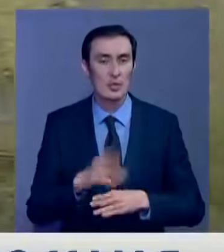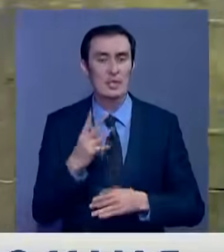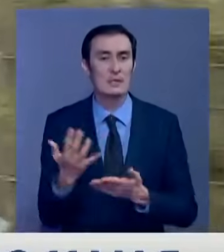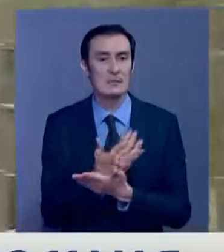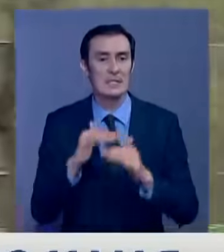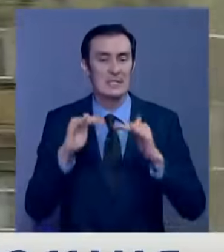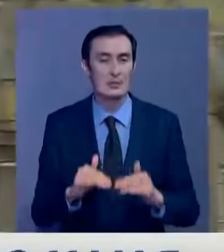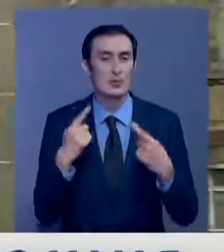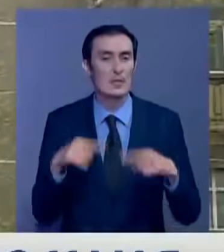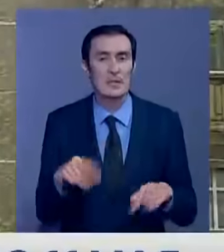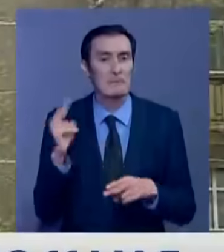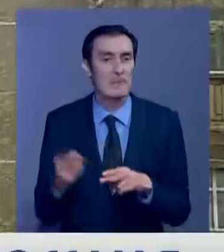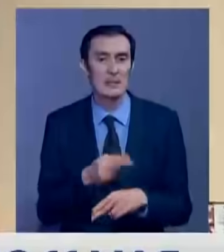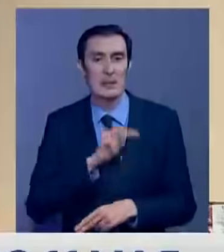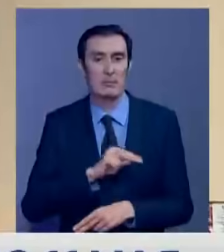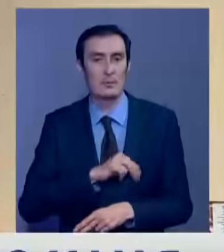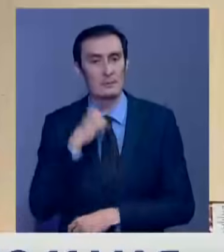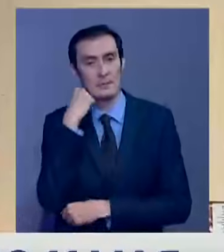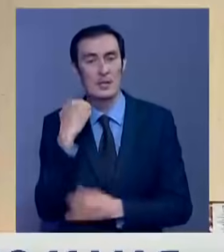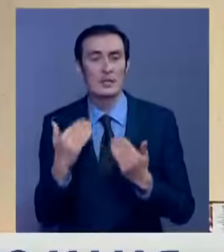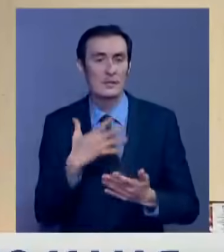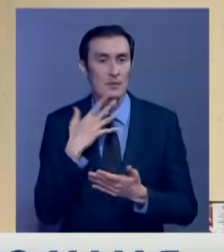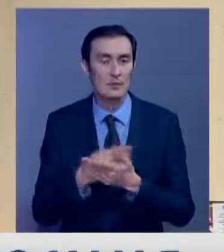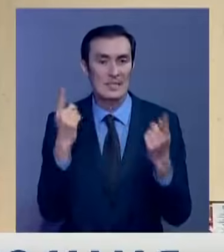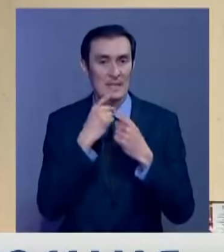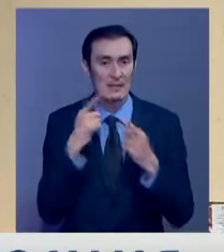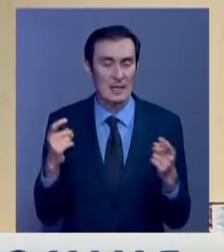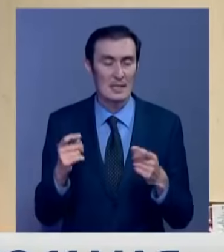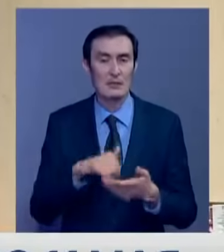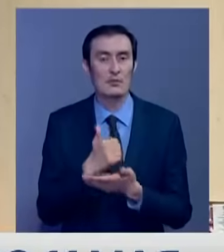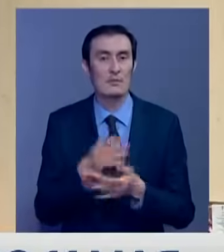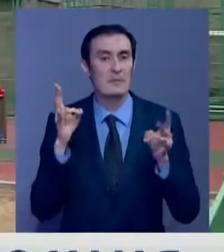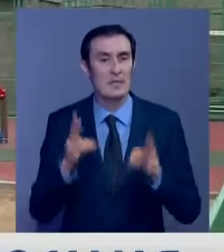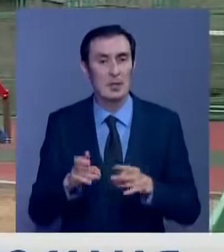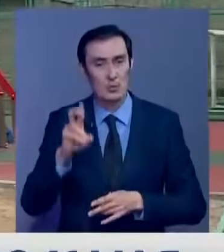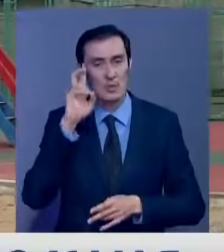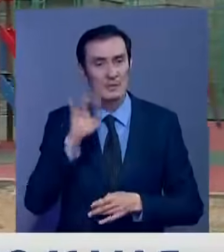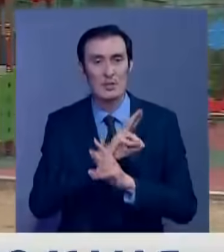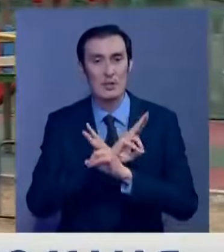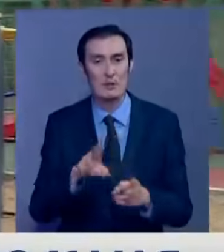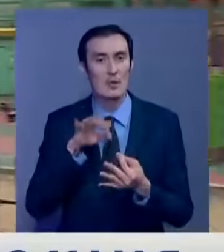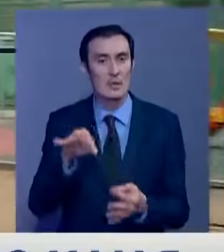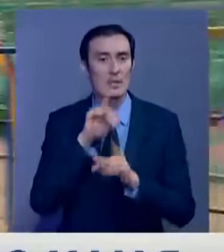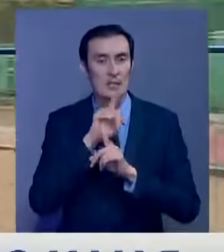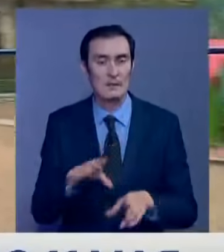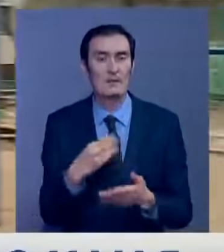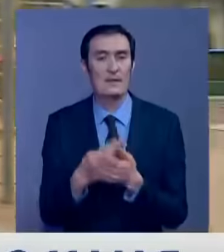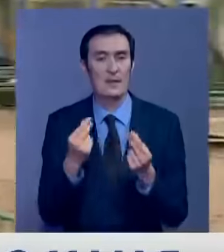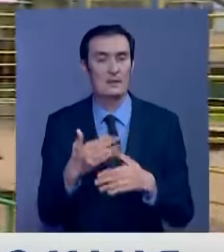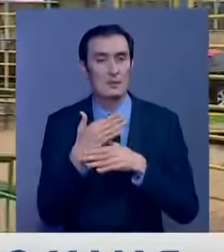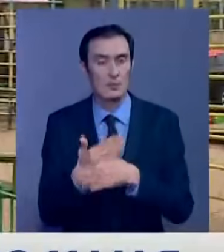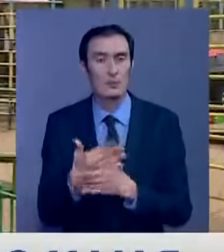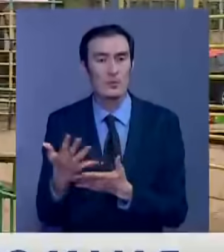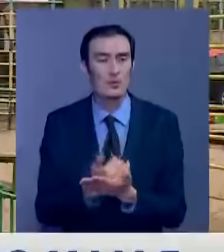снизились доходы, другие вовсе остались без работы. В своем заявлении президент отметил, в беде государство никого не оставит. Финансовую помощь